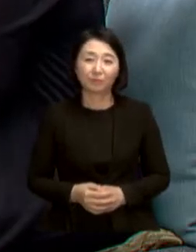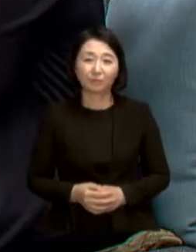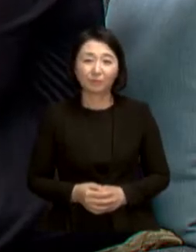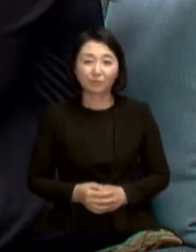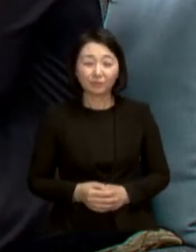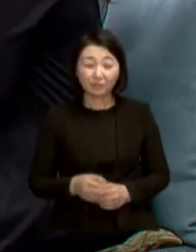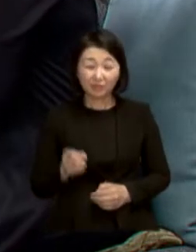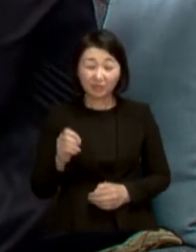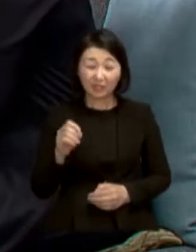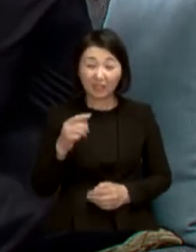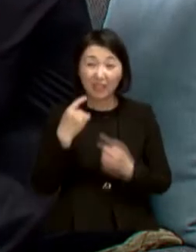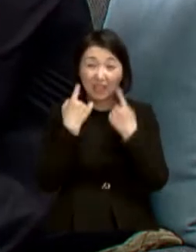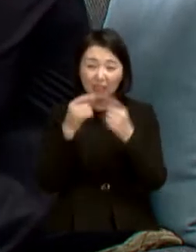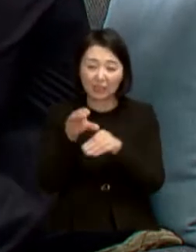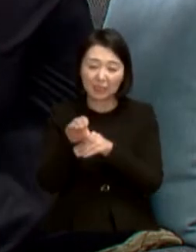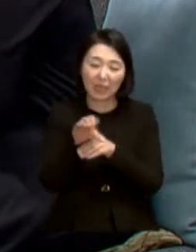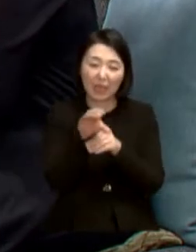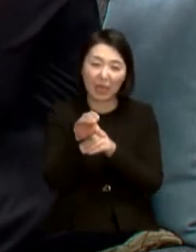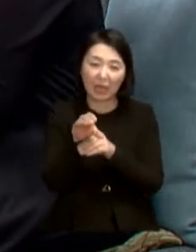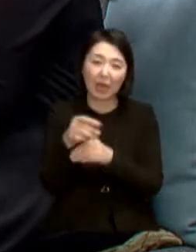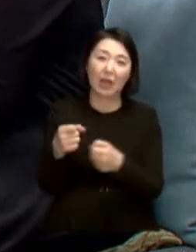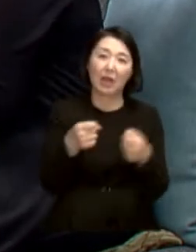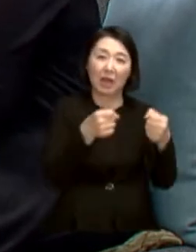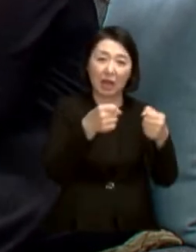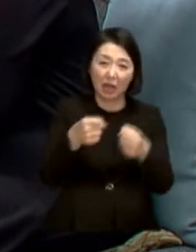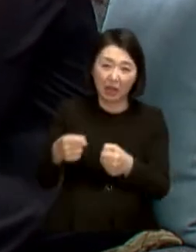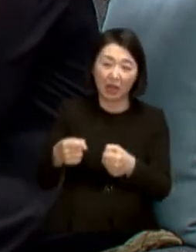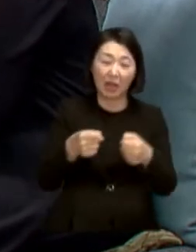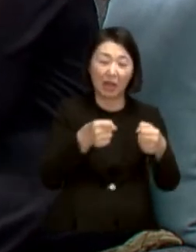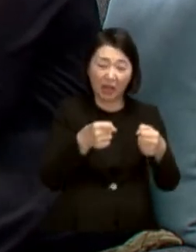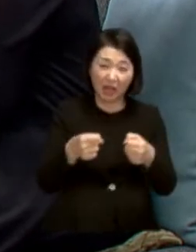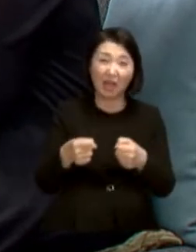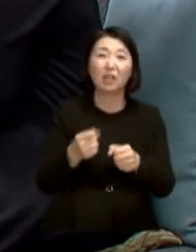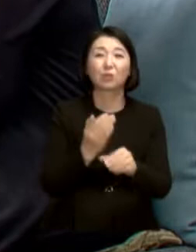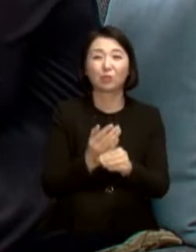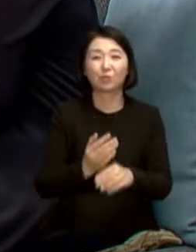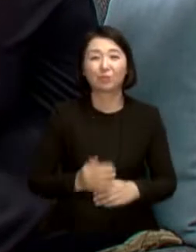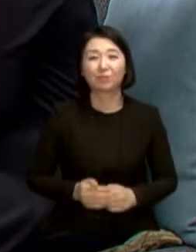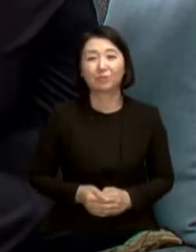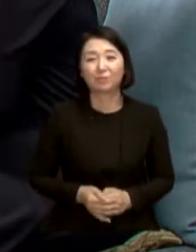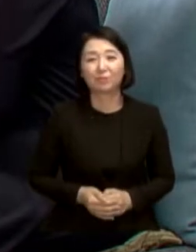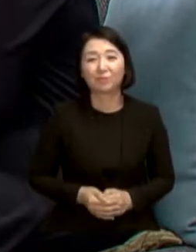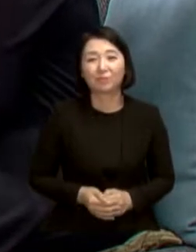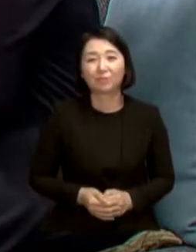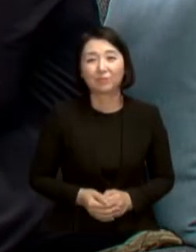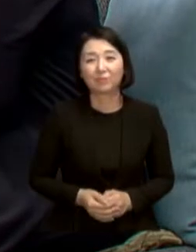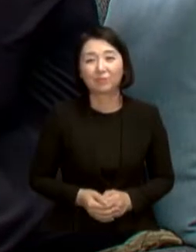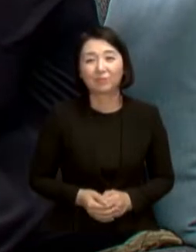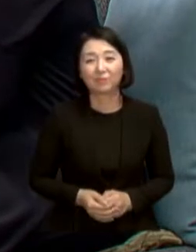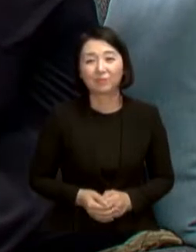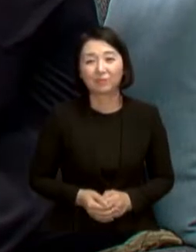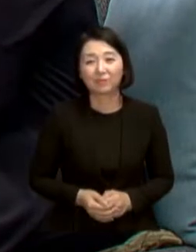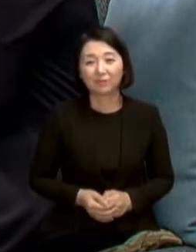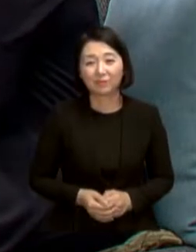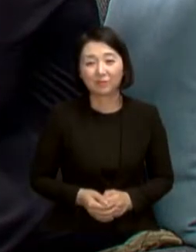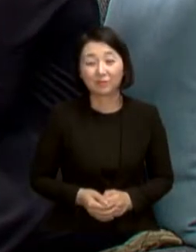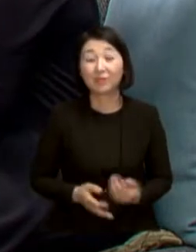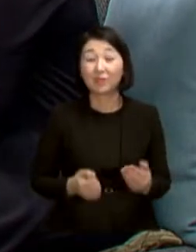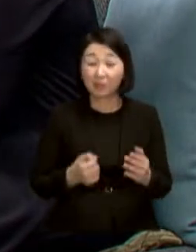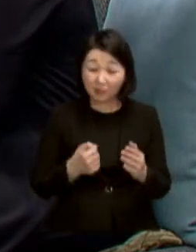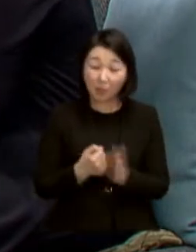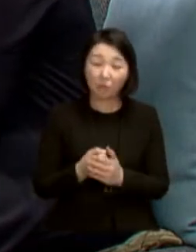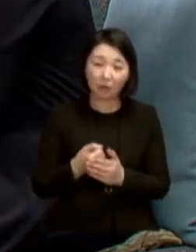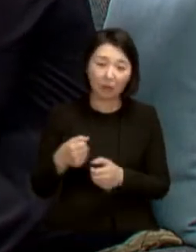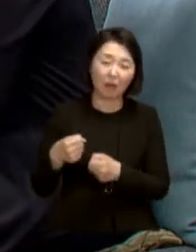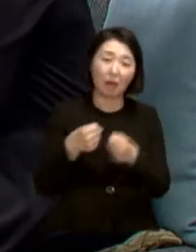아직은 네, 네, 그냥 자가용으로 모든 분들 모시고 네. 선교지도 가시고 네. 아, 그러니까 한두 번